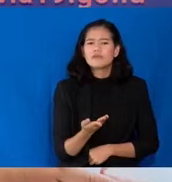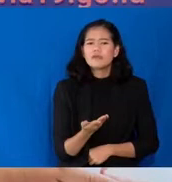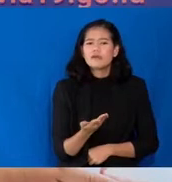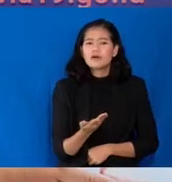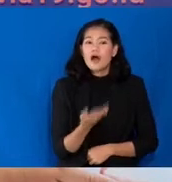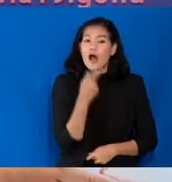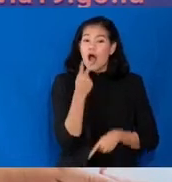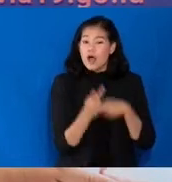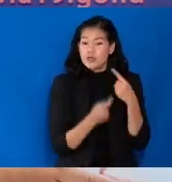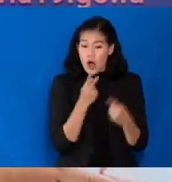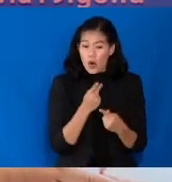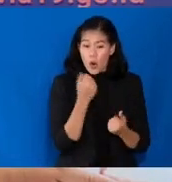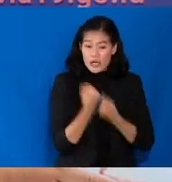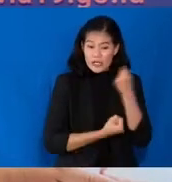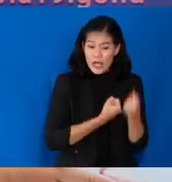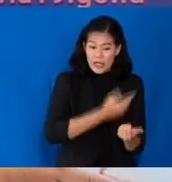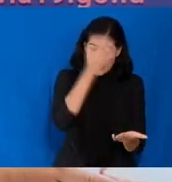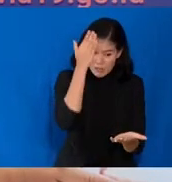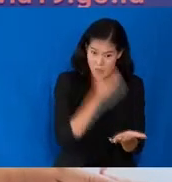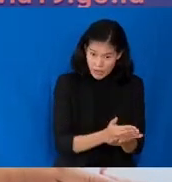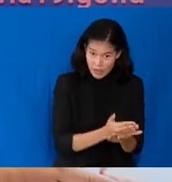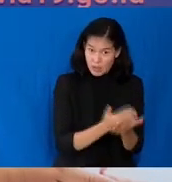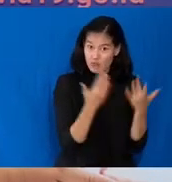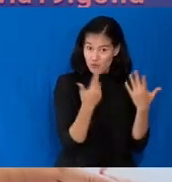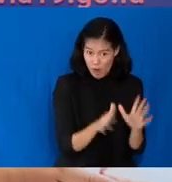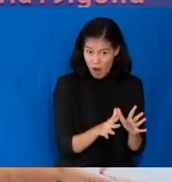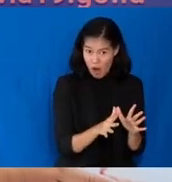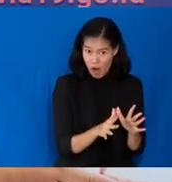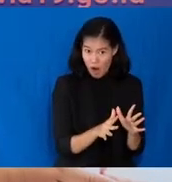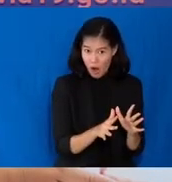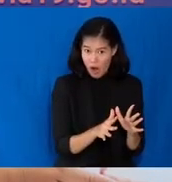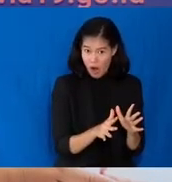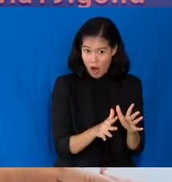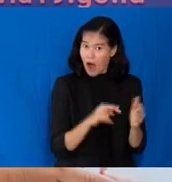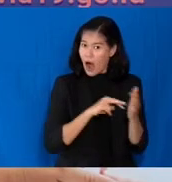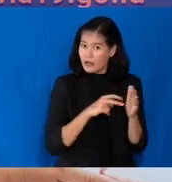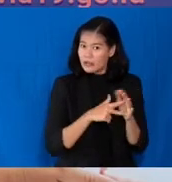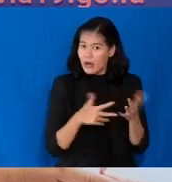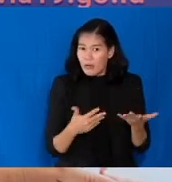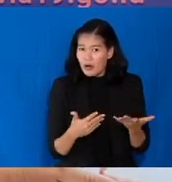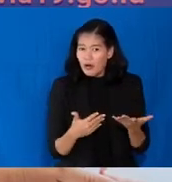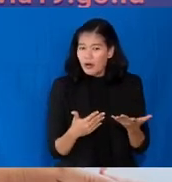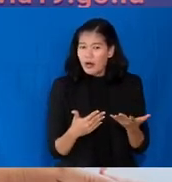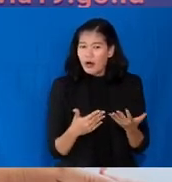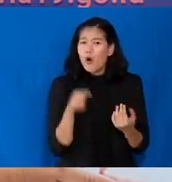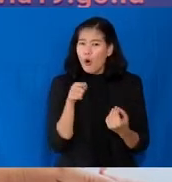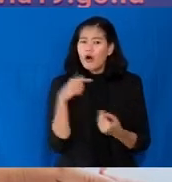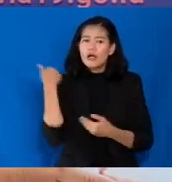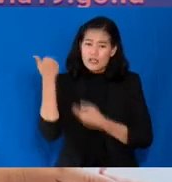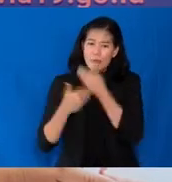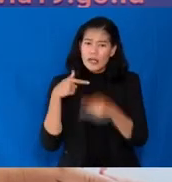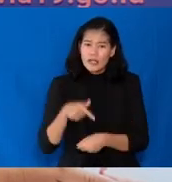Hai kalau pembatasan-pembatasan itu sudah dilakukan selama ini memang benar bahwa selama ini